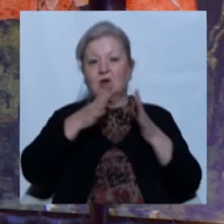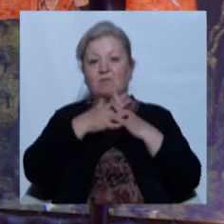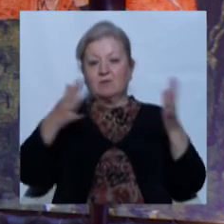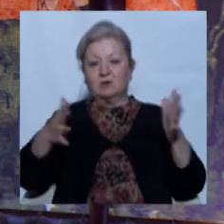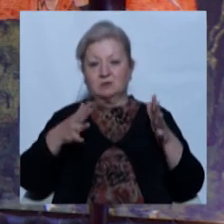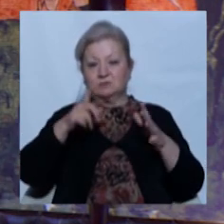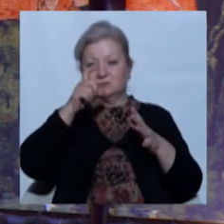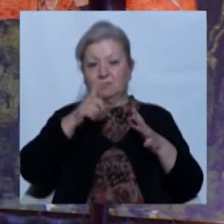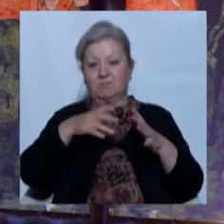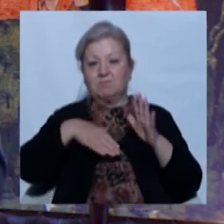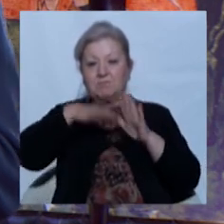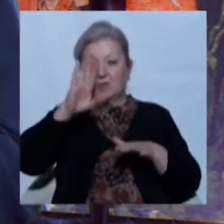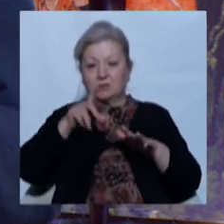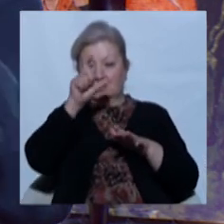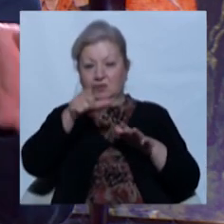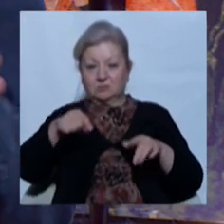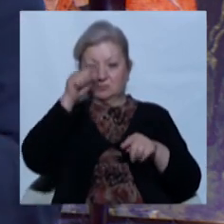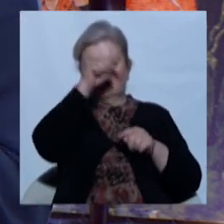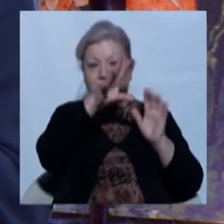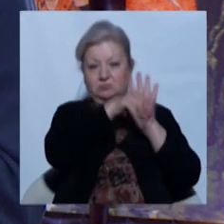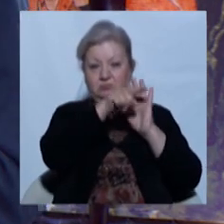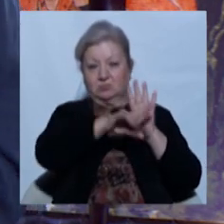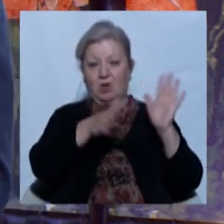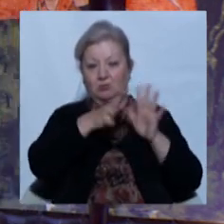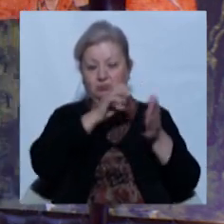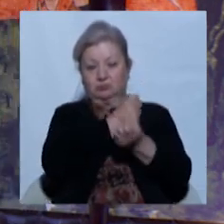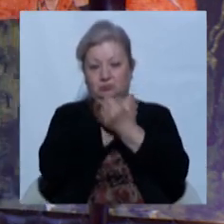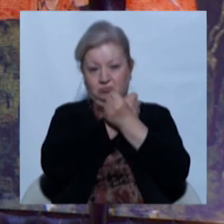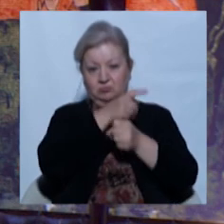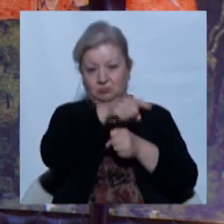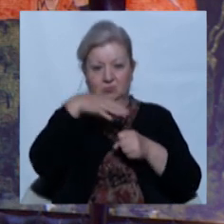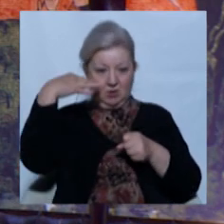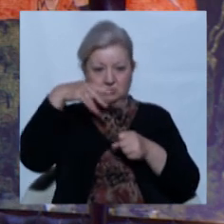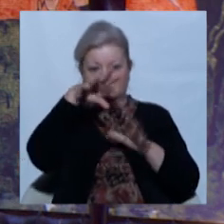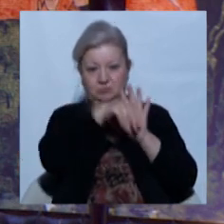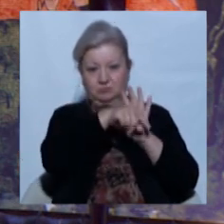სწორედ იქ ისვენებს, და მე ჩამოგითვალეთ კიდე წინაზე ეს